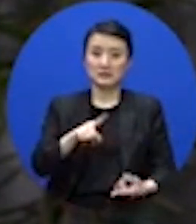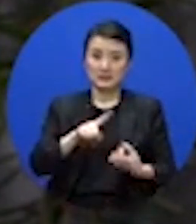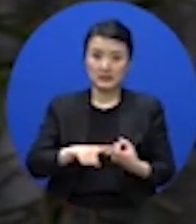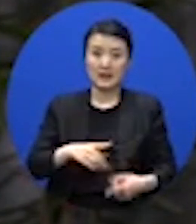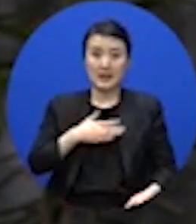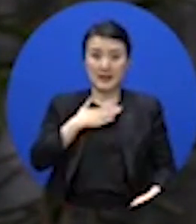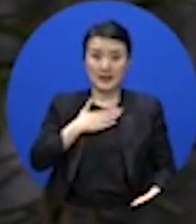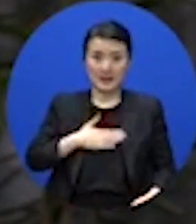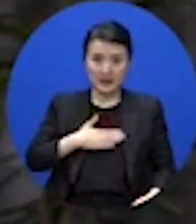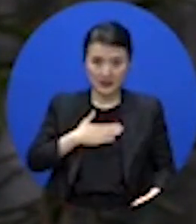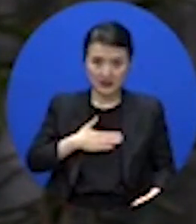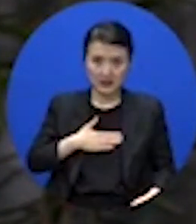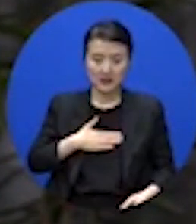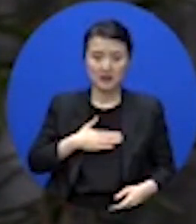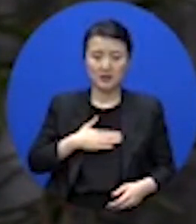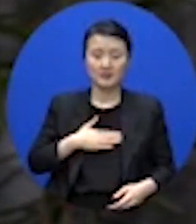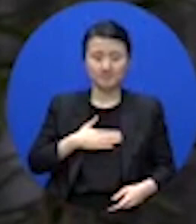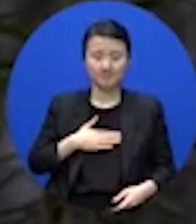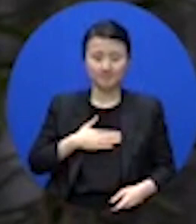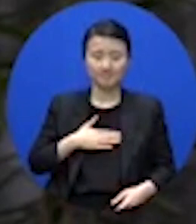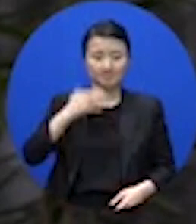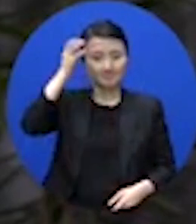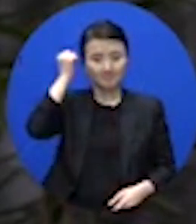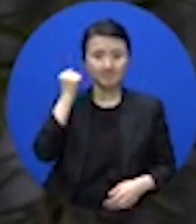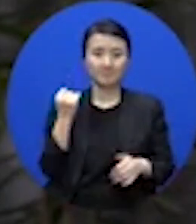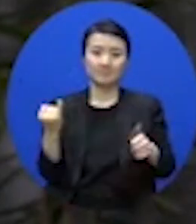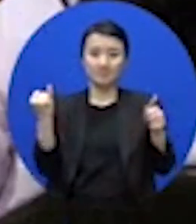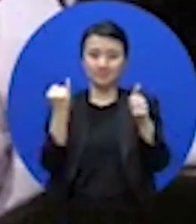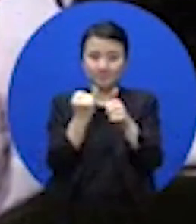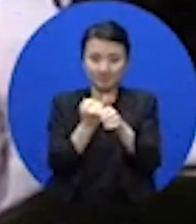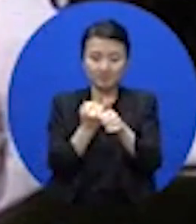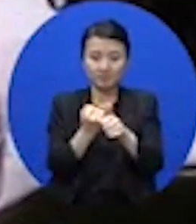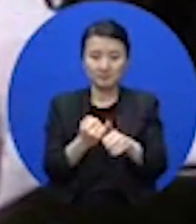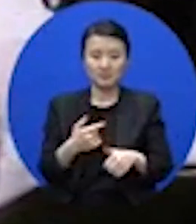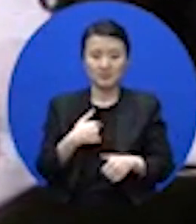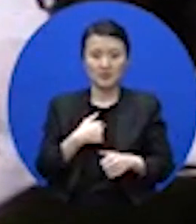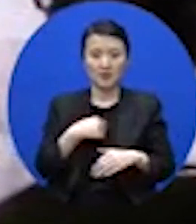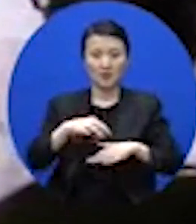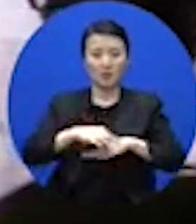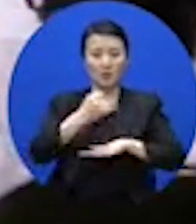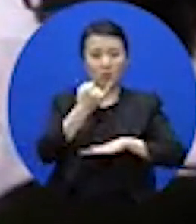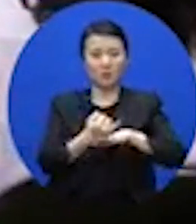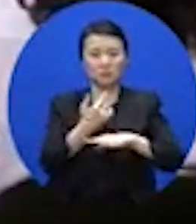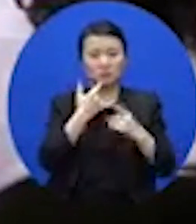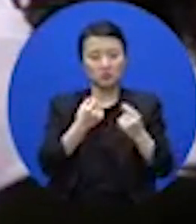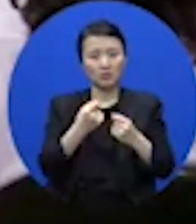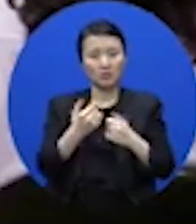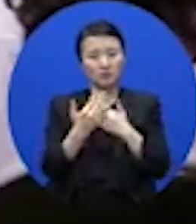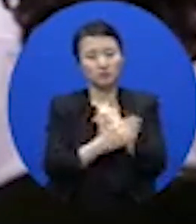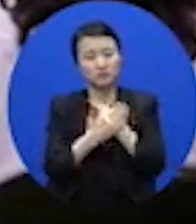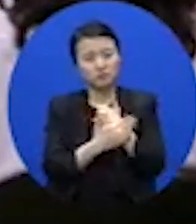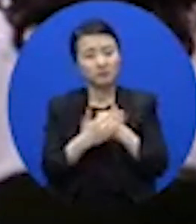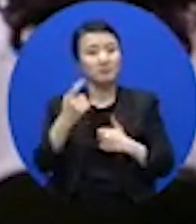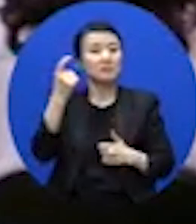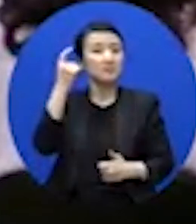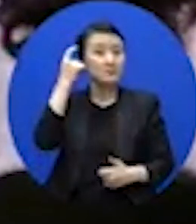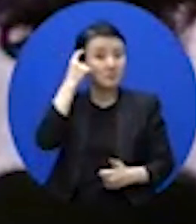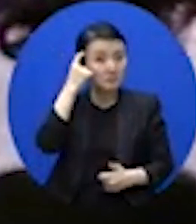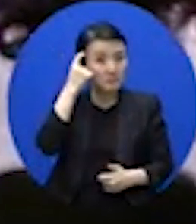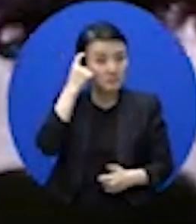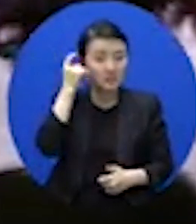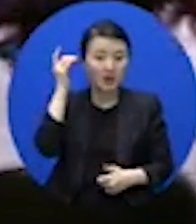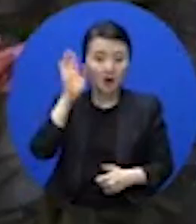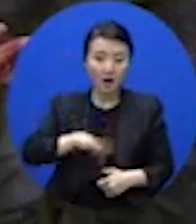이해하고 결혼을 했는데 정말 공주처럼 나를 모셔갈 줄 알았는데 일단 공주처럼 모셔왔어요.